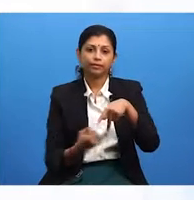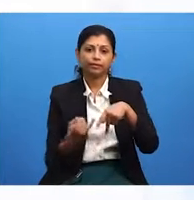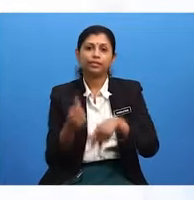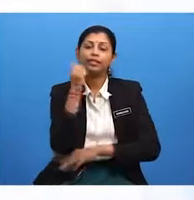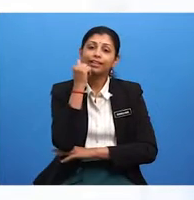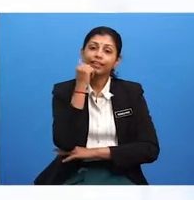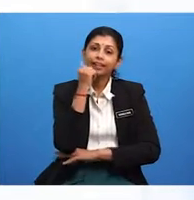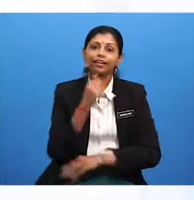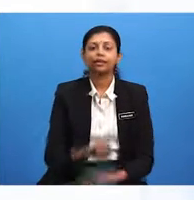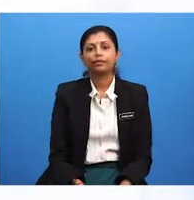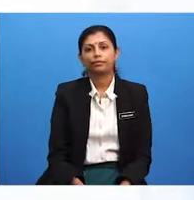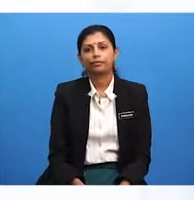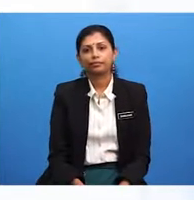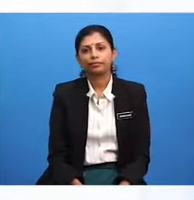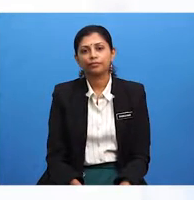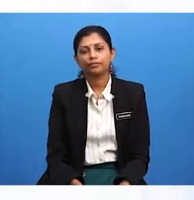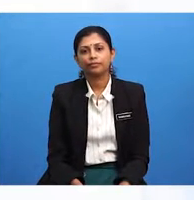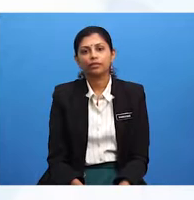dengan lebih lanjut.